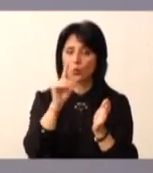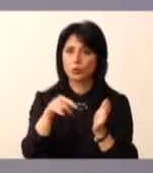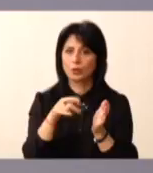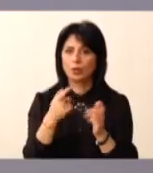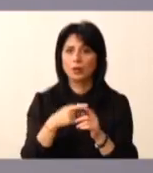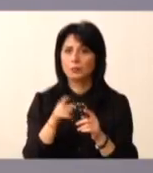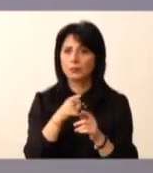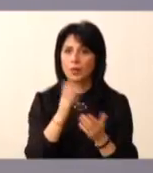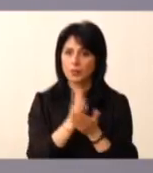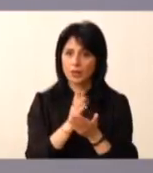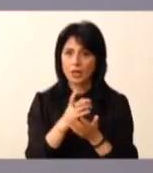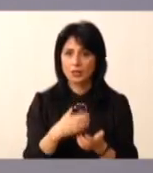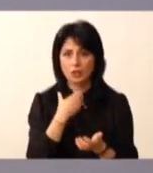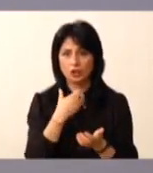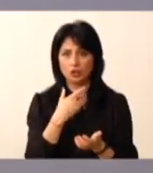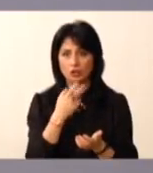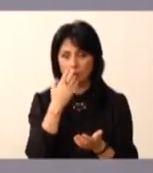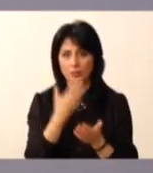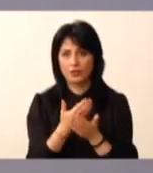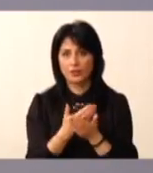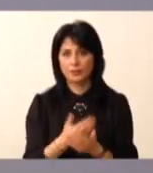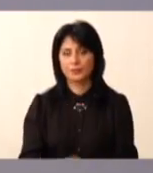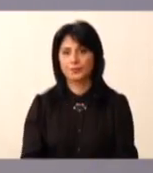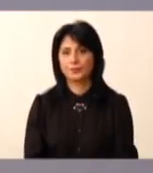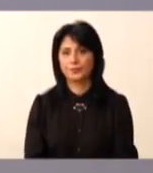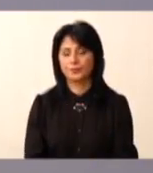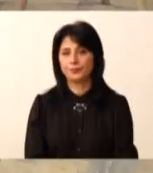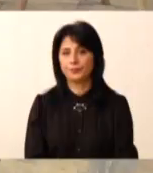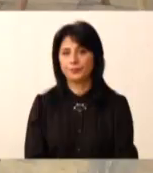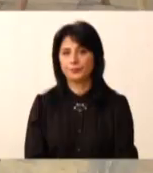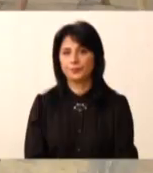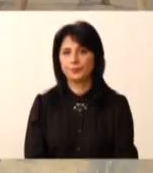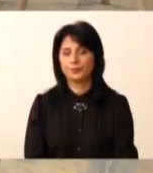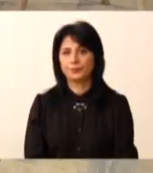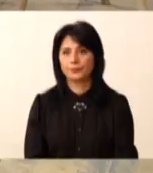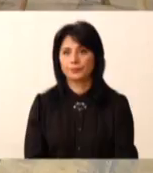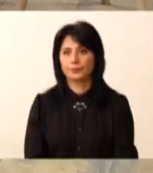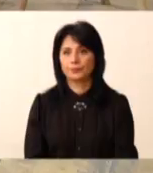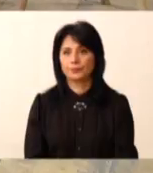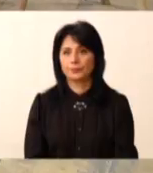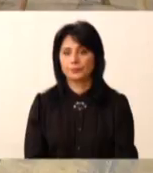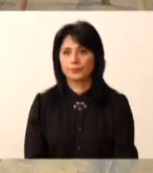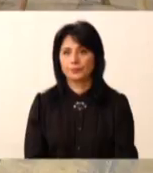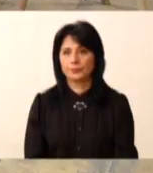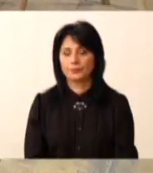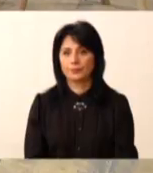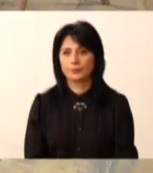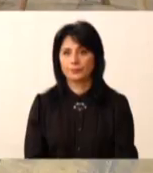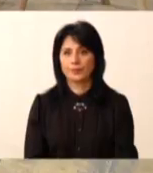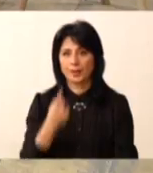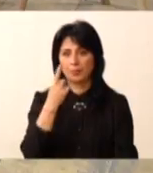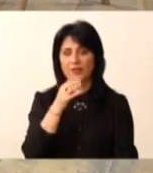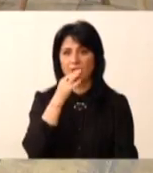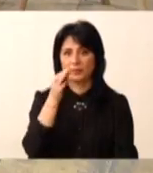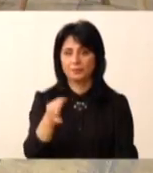157.5 მიუთითებს თუ არა ეს აუტოიმუნურ თიროიდიტზე მოდით პირველი კითხვა ორსულობას